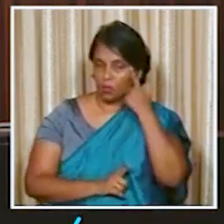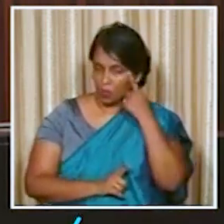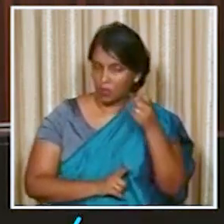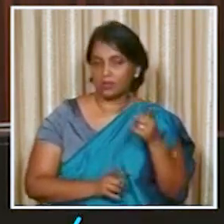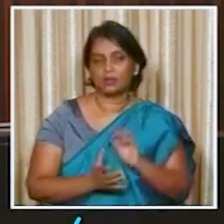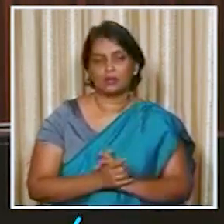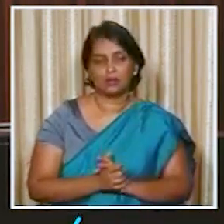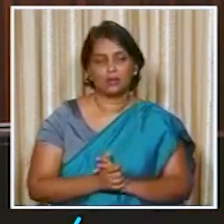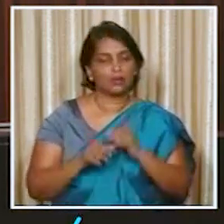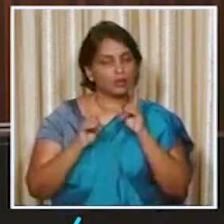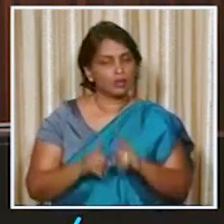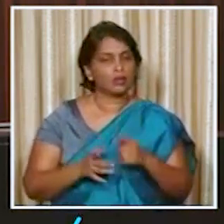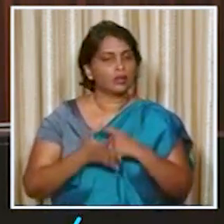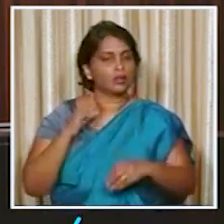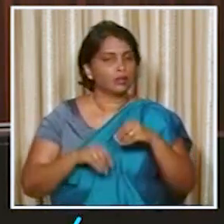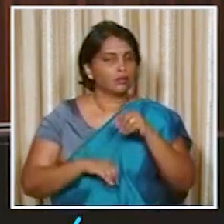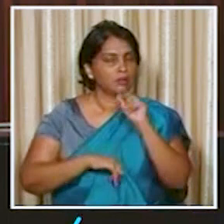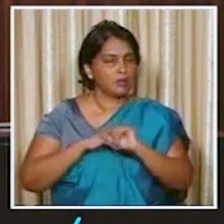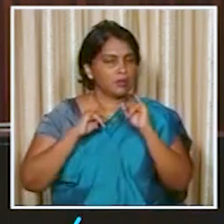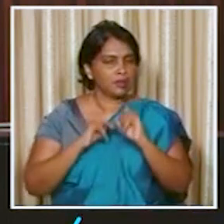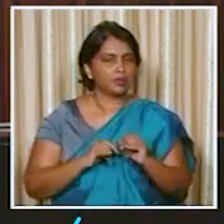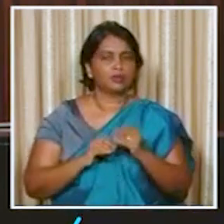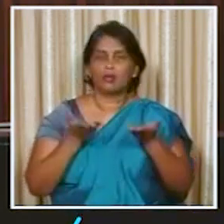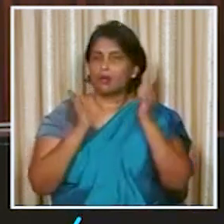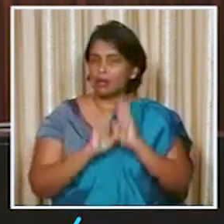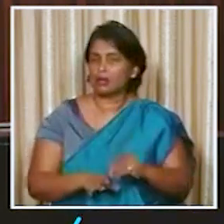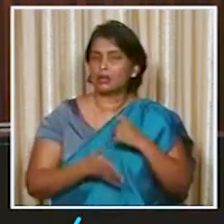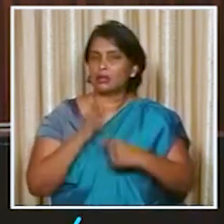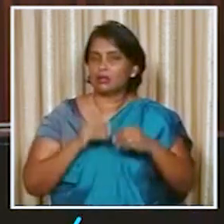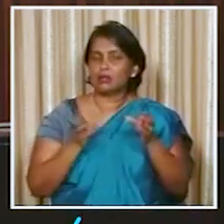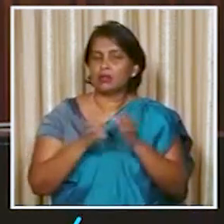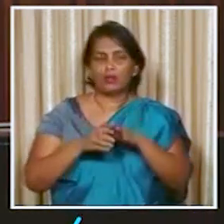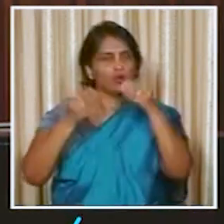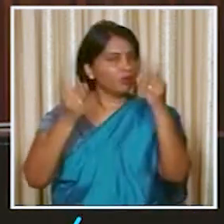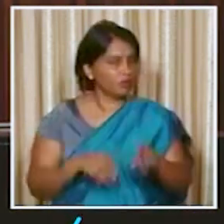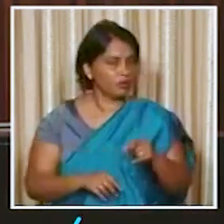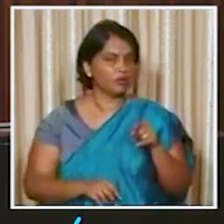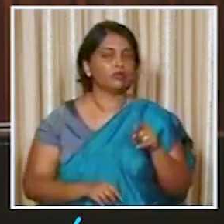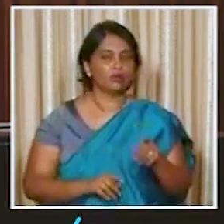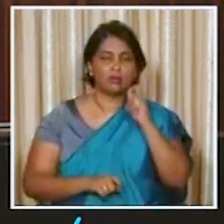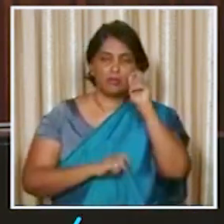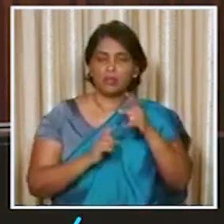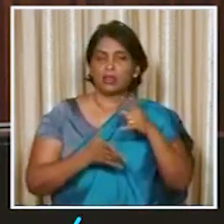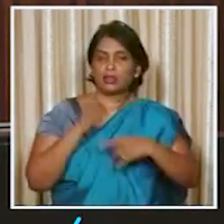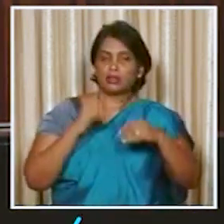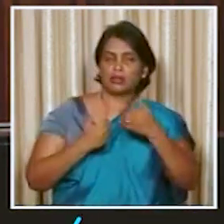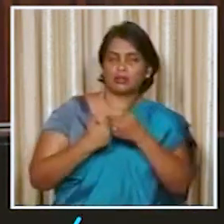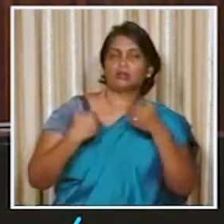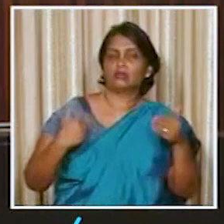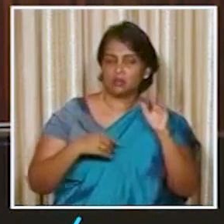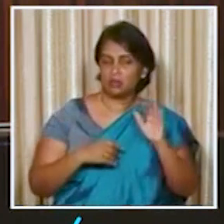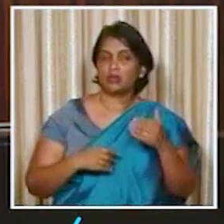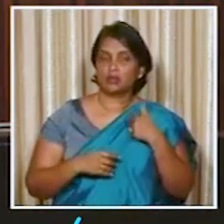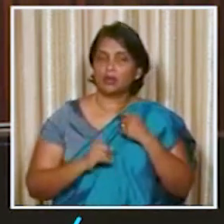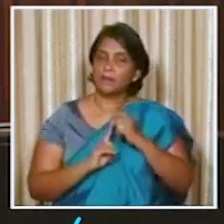ඇති මෙබඳු දේශපාලන කුමන්ත්‍රණවලින් අවසානයේ සිදුවන්නේ දේශපාලන පක්ෂ බිඳවැටීම සහ මහජනයා දේශපාලන නෑත්වීම බව